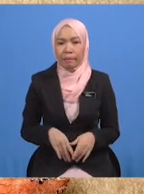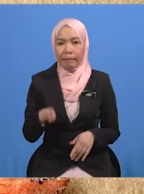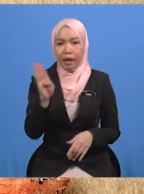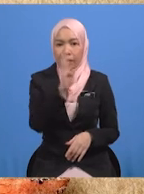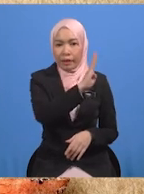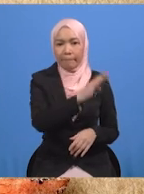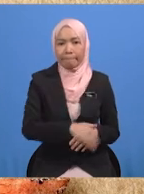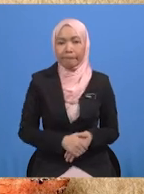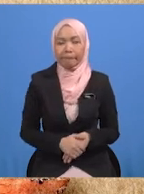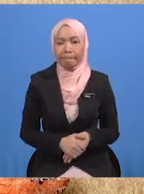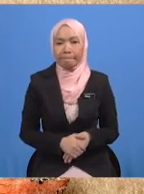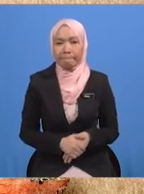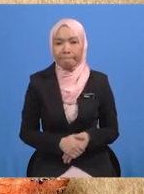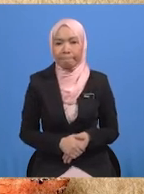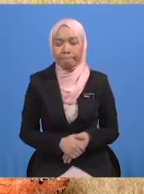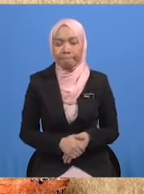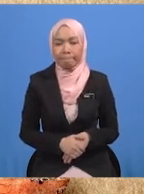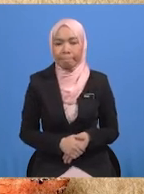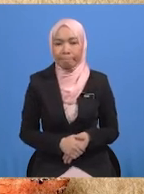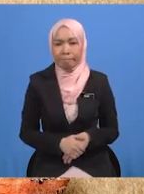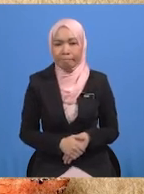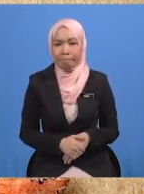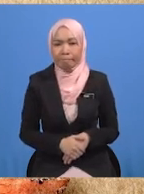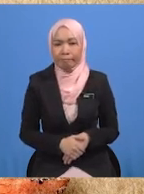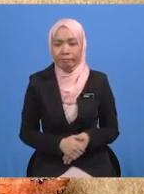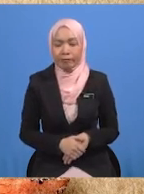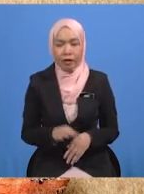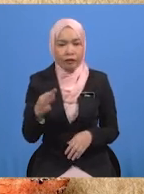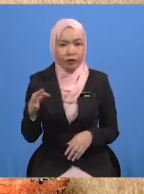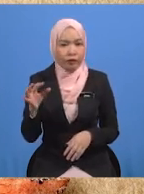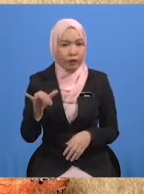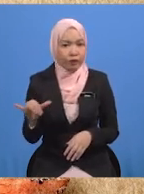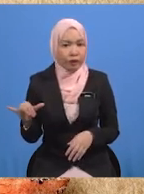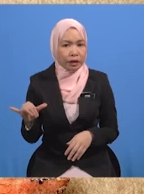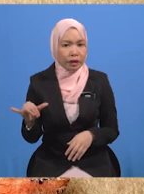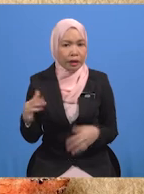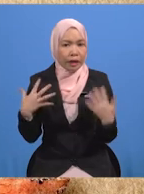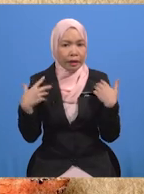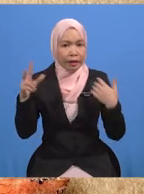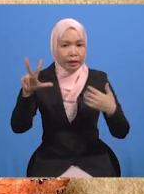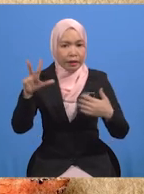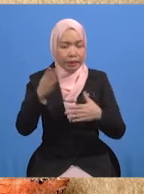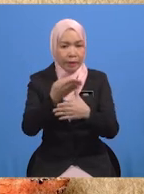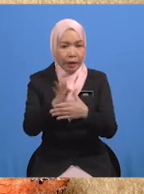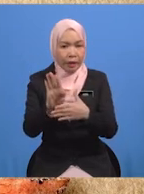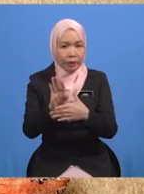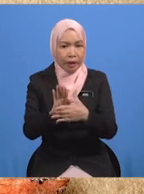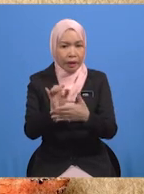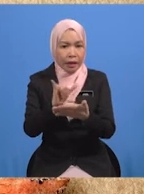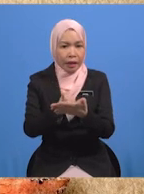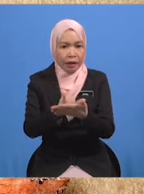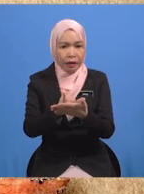Perluasan kuasa barat ke atas Kerajaan Turki Uthmaniyah dibahagikan kepada 3 bahagian iaitu